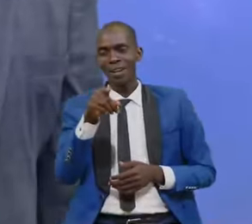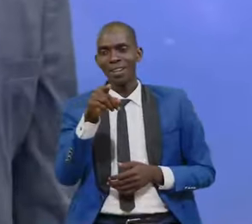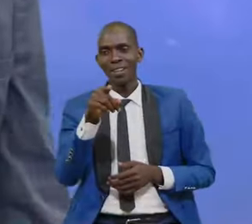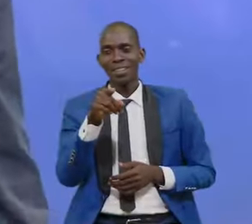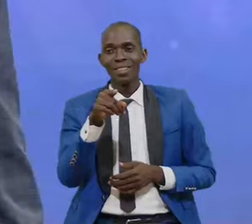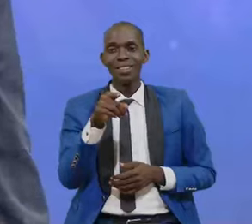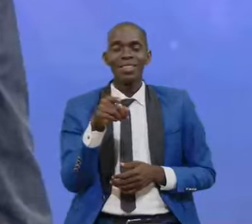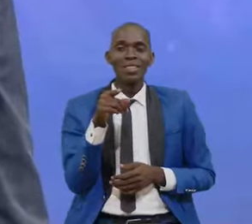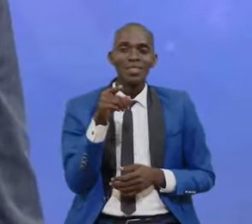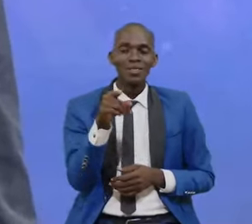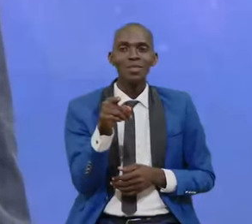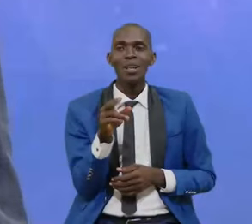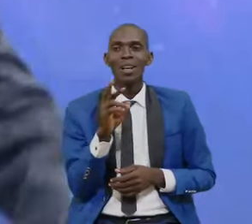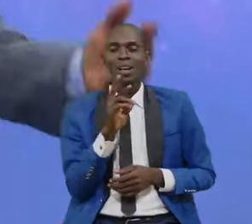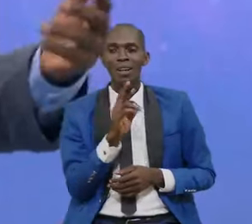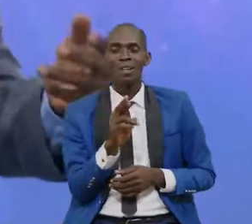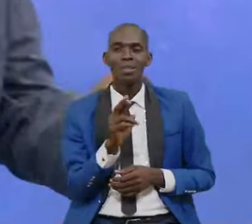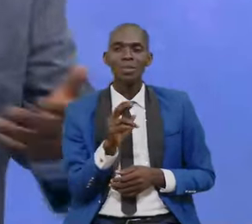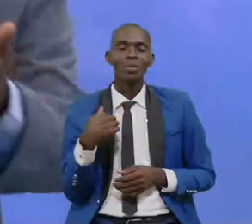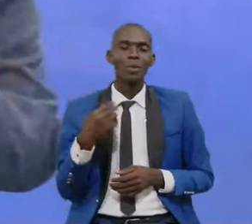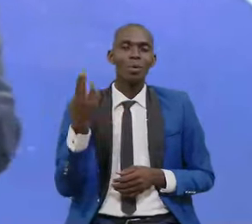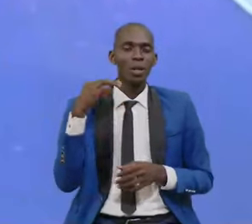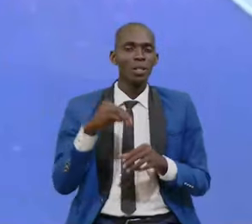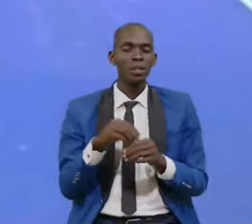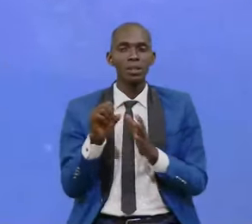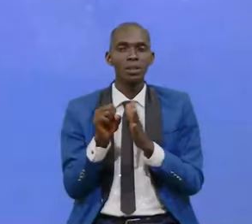On était à Onisha il y a quelques années.